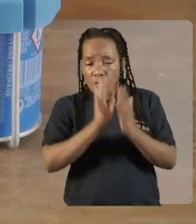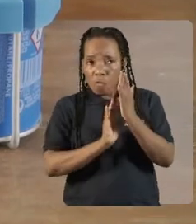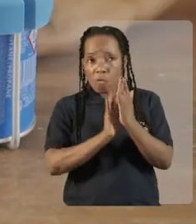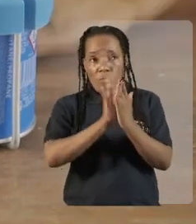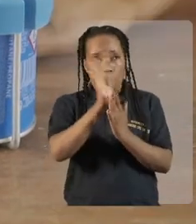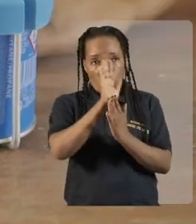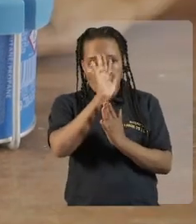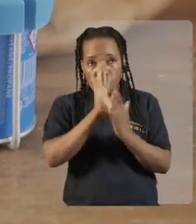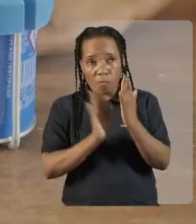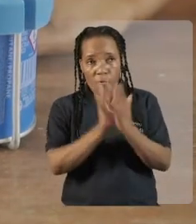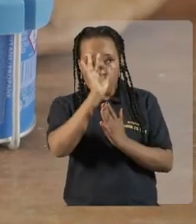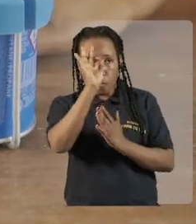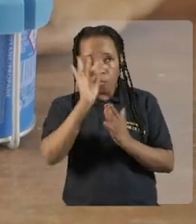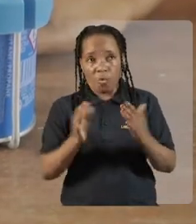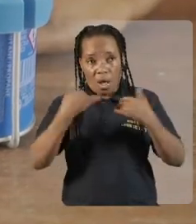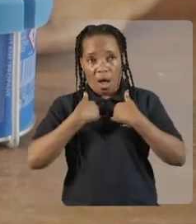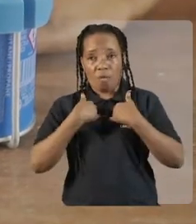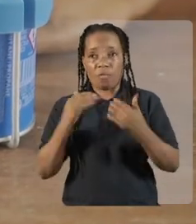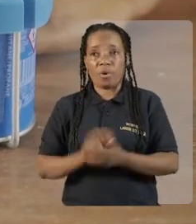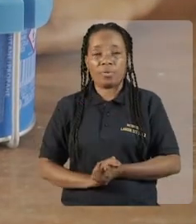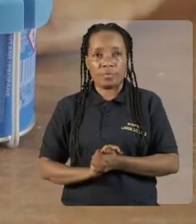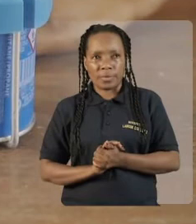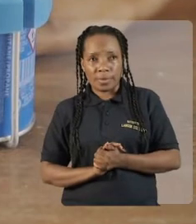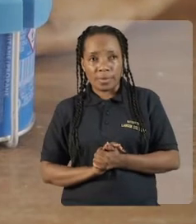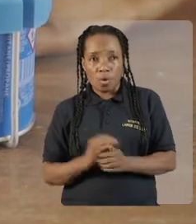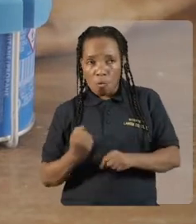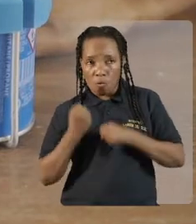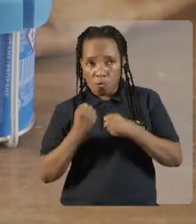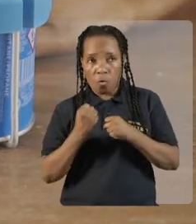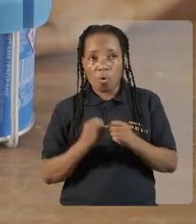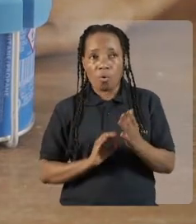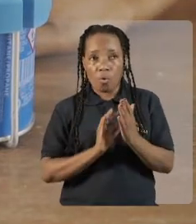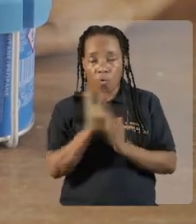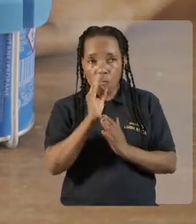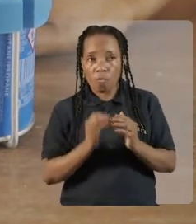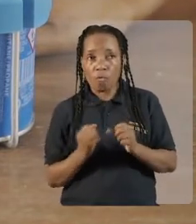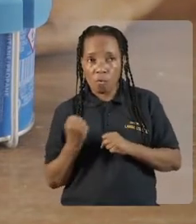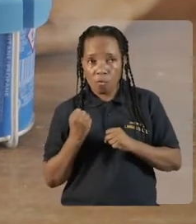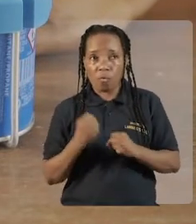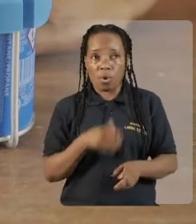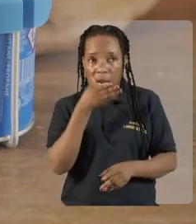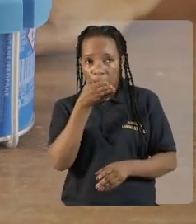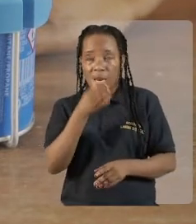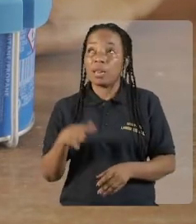étincelles. L'incandescence se produit avec encore plus d'étincelles.